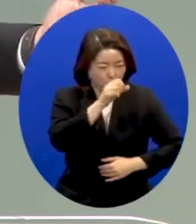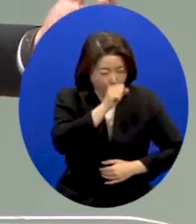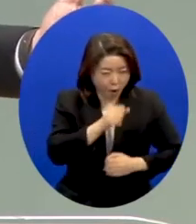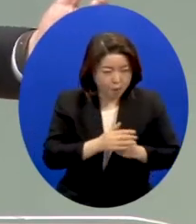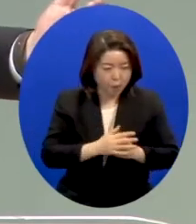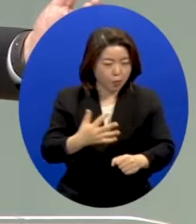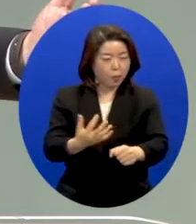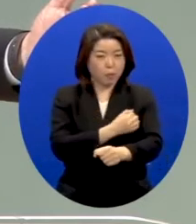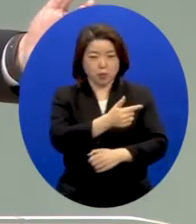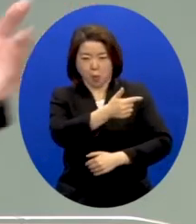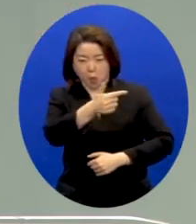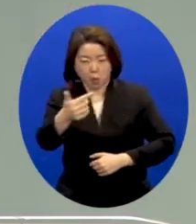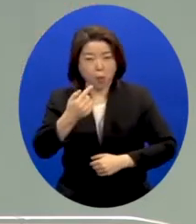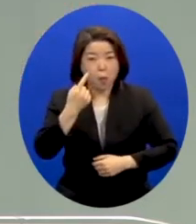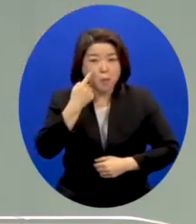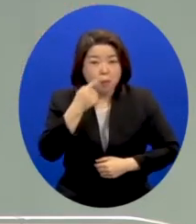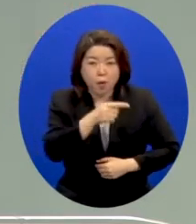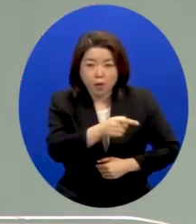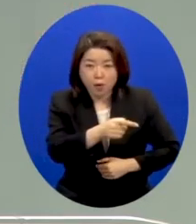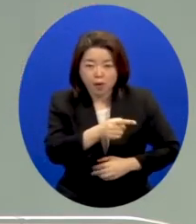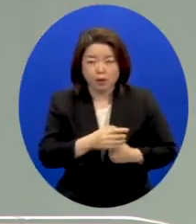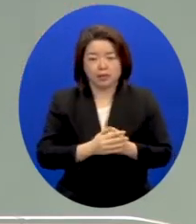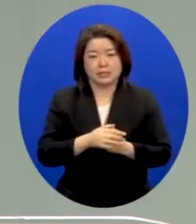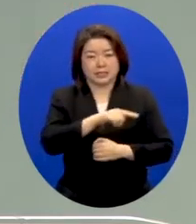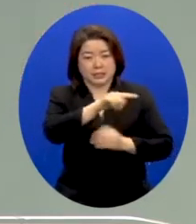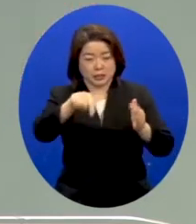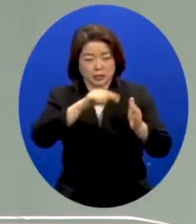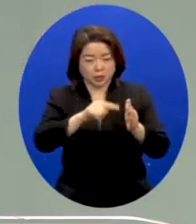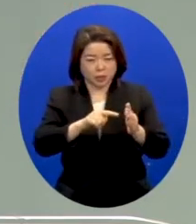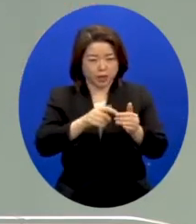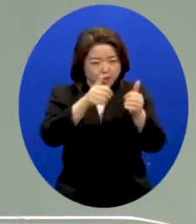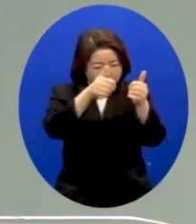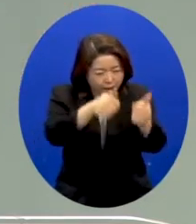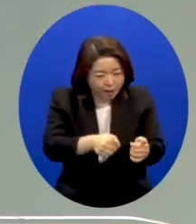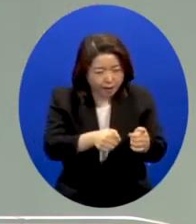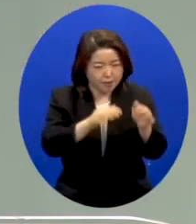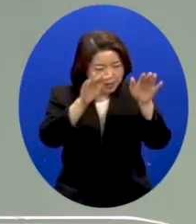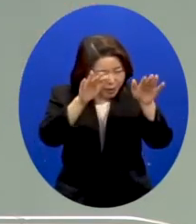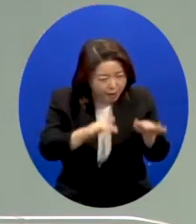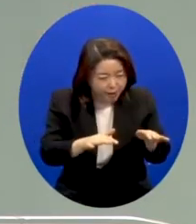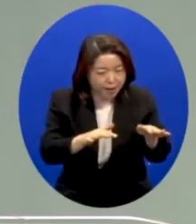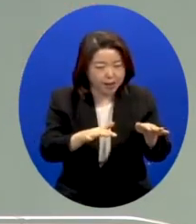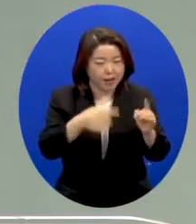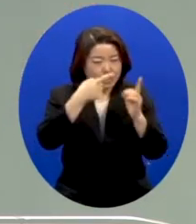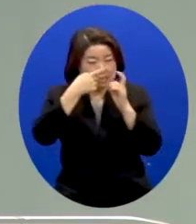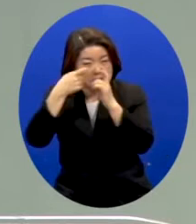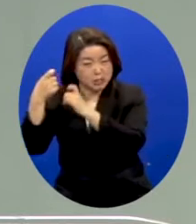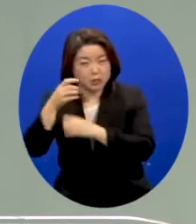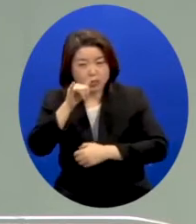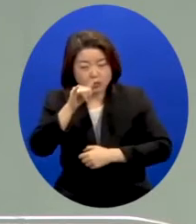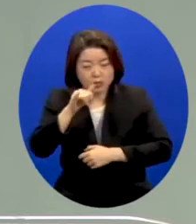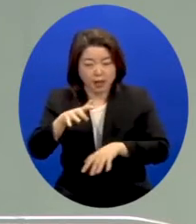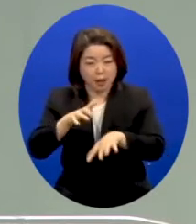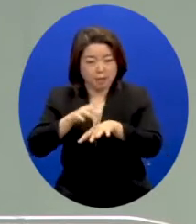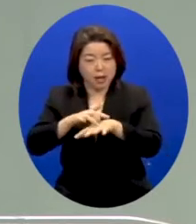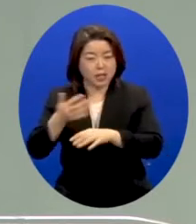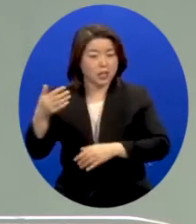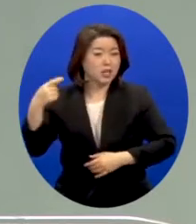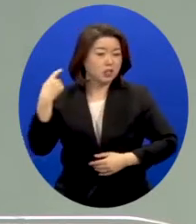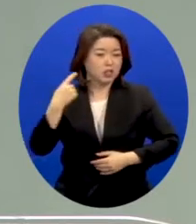커 보이면 거기에 섬기고 절 하려고 하는 충동을 받게 됩니다 마귀가 그렇게 중동 하는